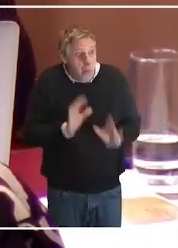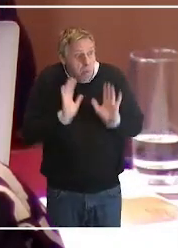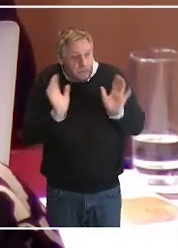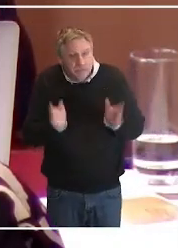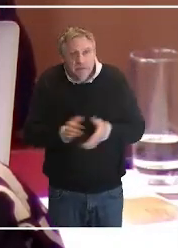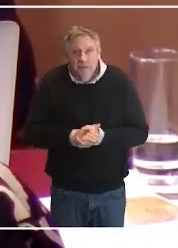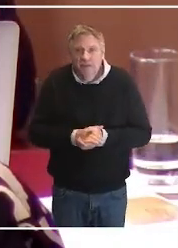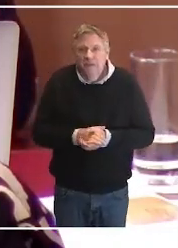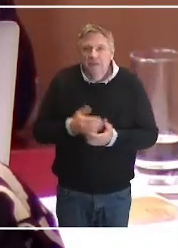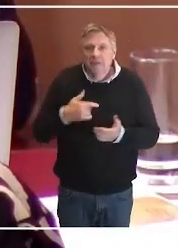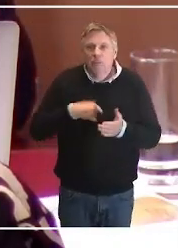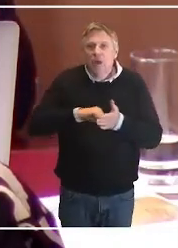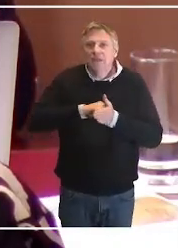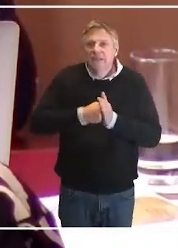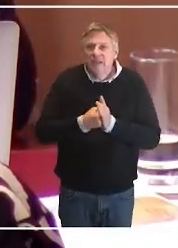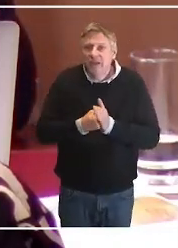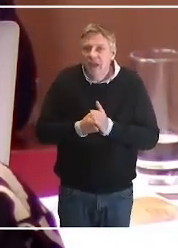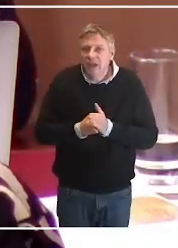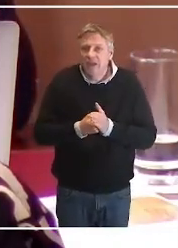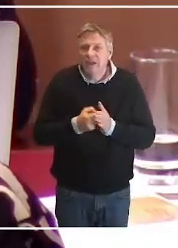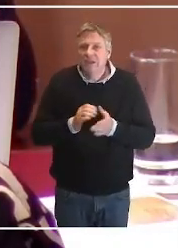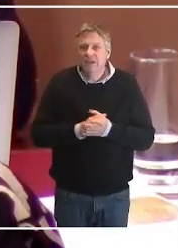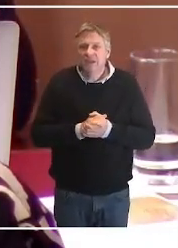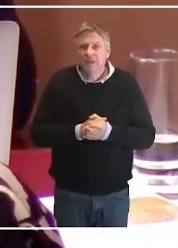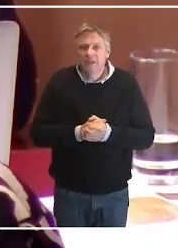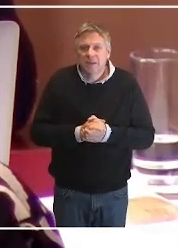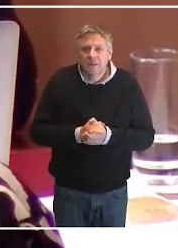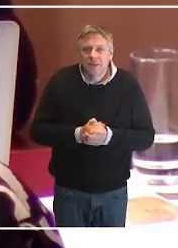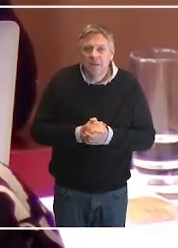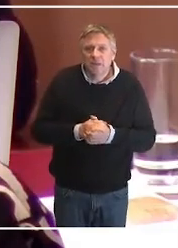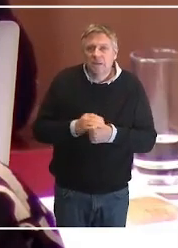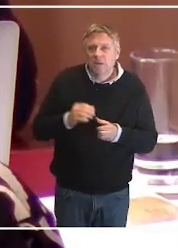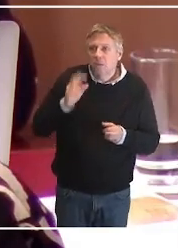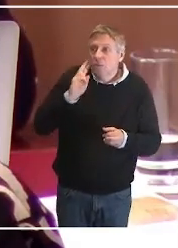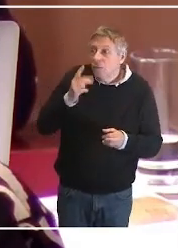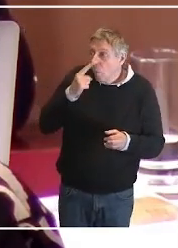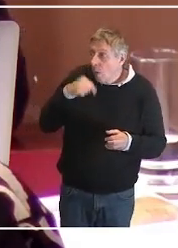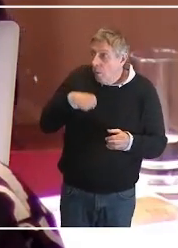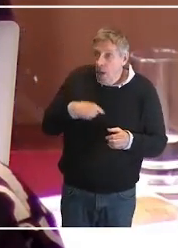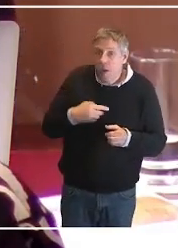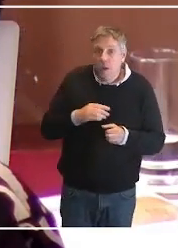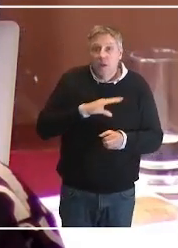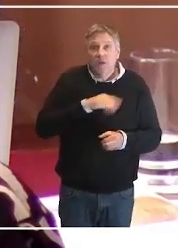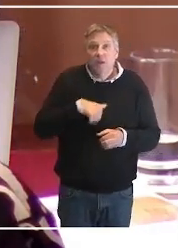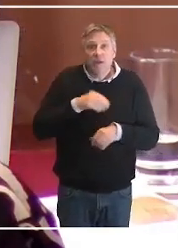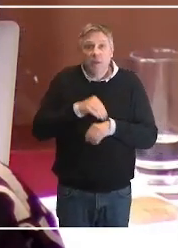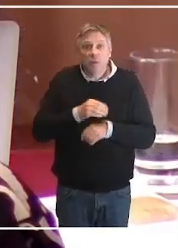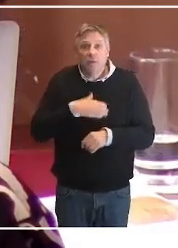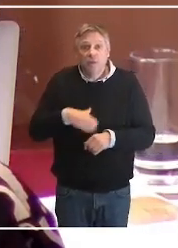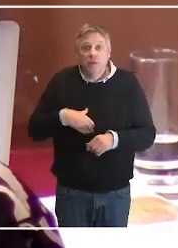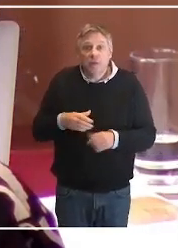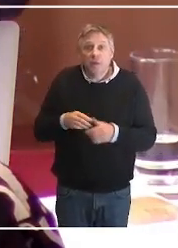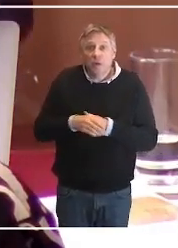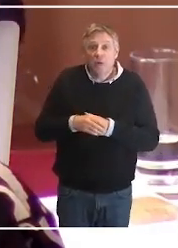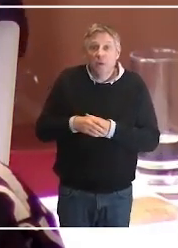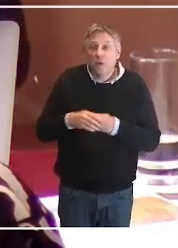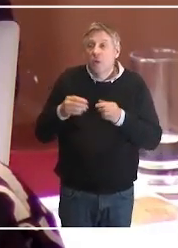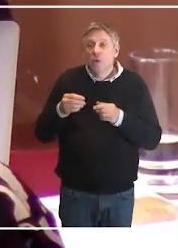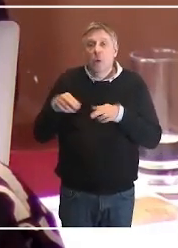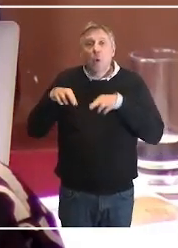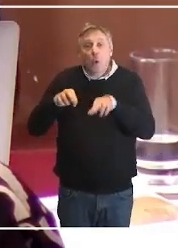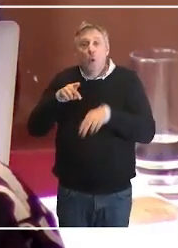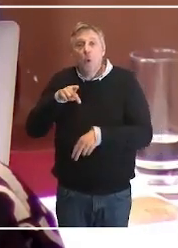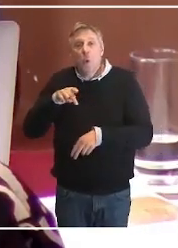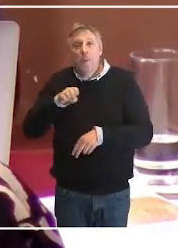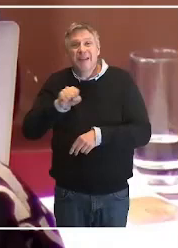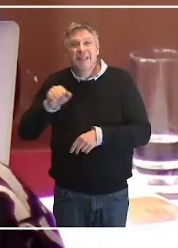sévère de ce point de vue-là? À mon habitude, vous avez dit, je crois pas, au dernier conseil municipal, j'ai salué la mise à sens unique de la rue de Pessac, monsieur Jean-Jean s'en souvient